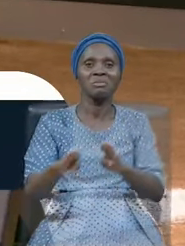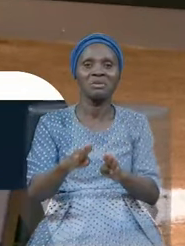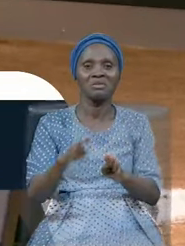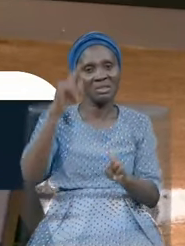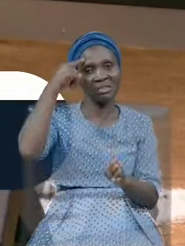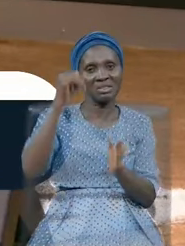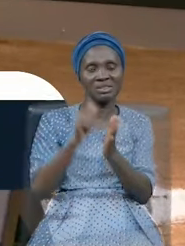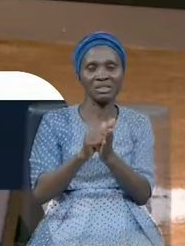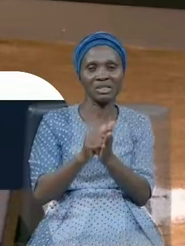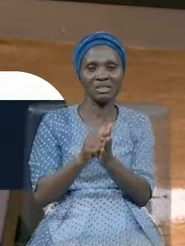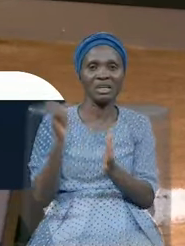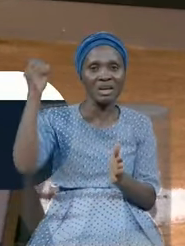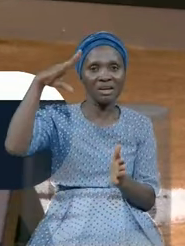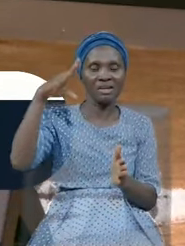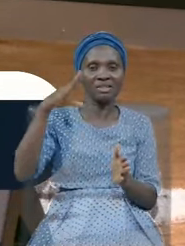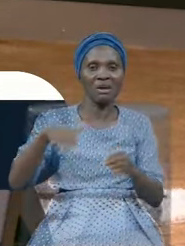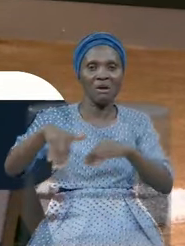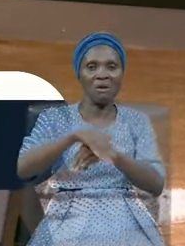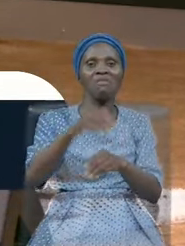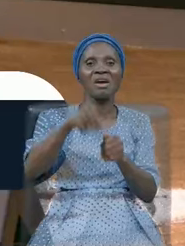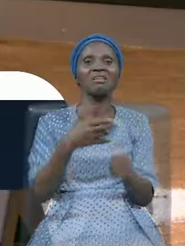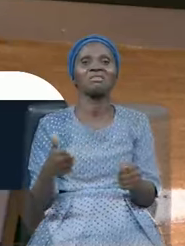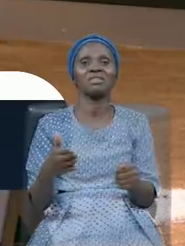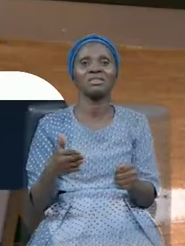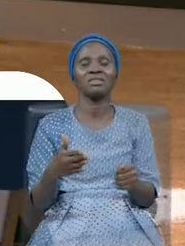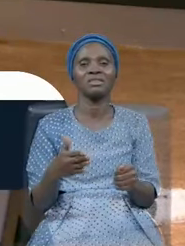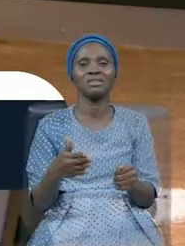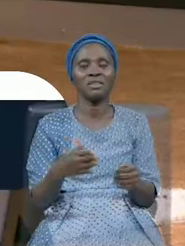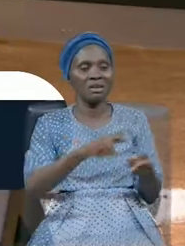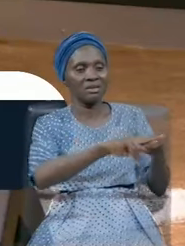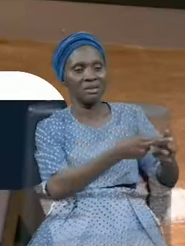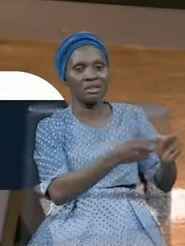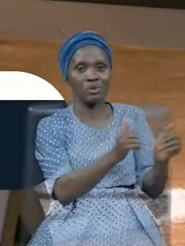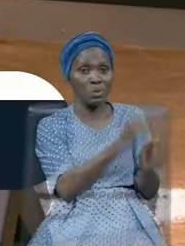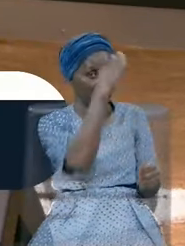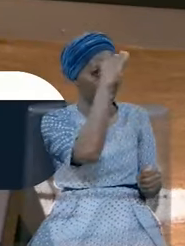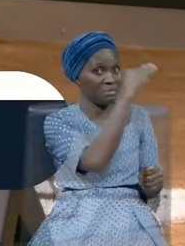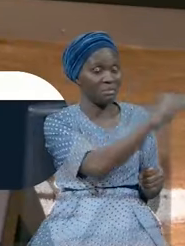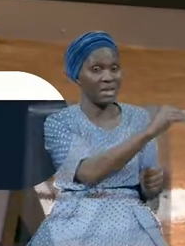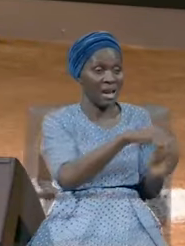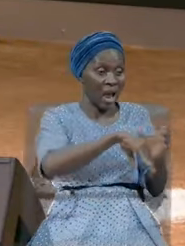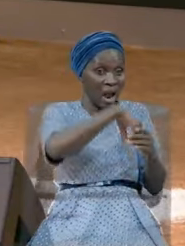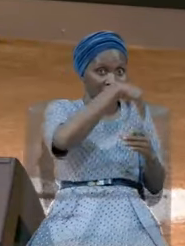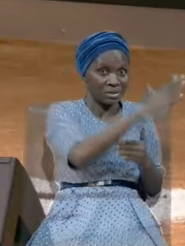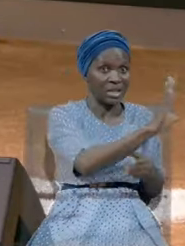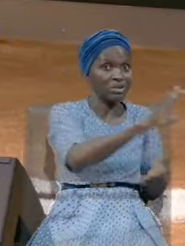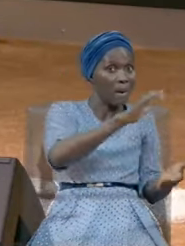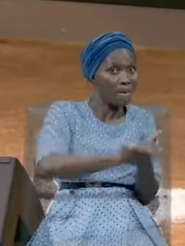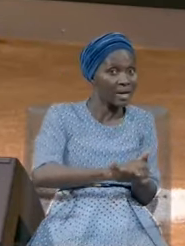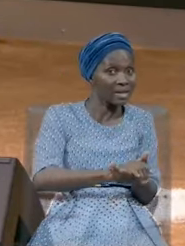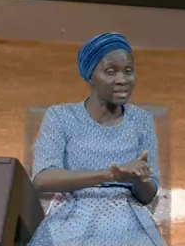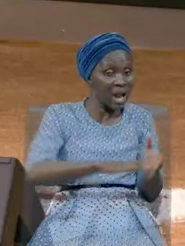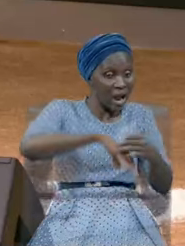comportement non chrétien et et vivre avec les hommes hors de votre foyer conjugal vous